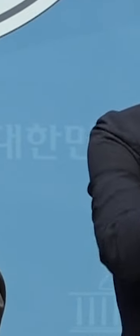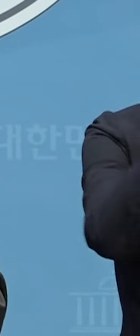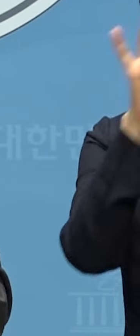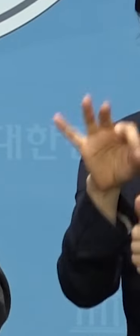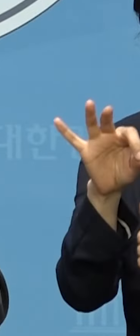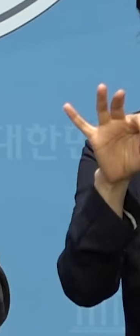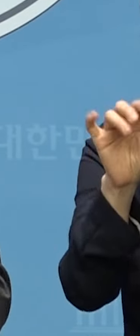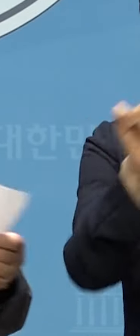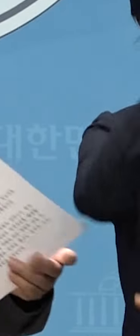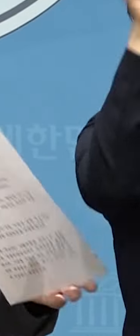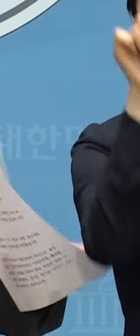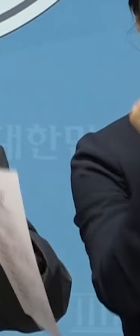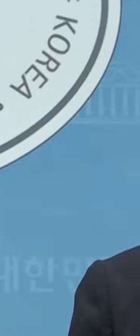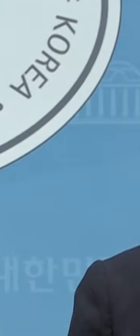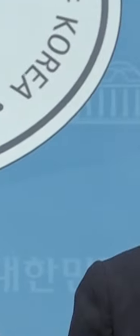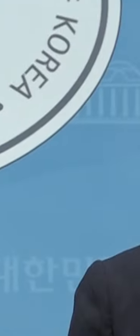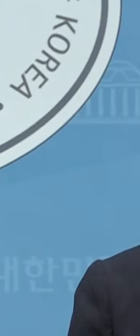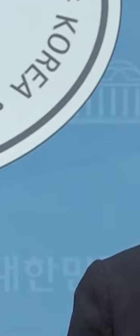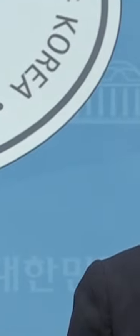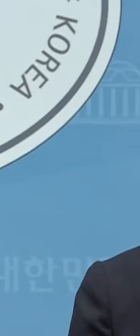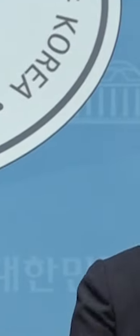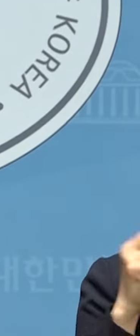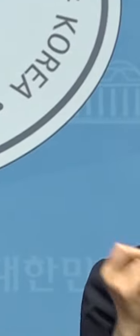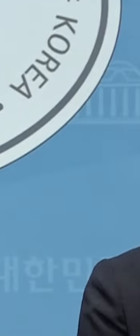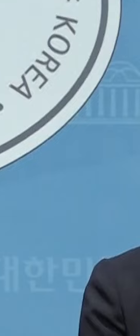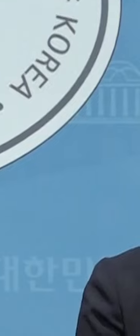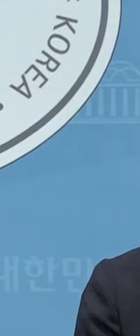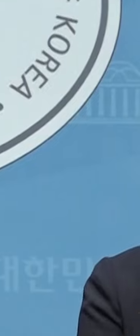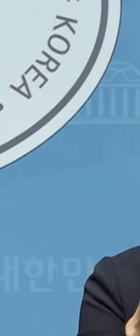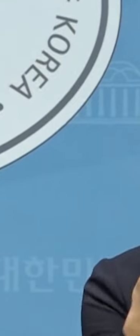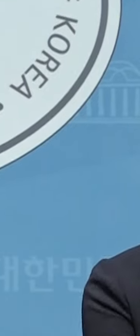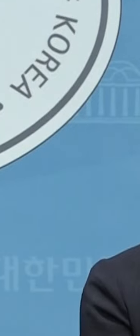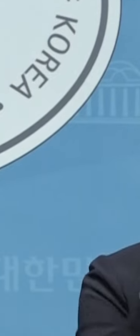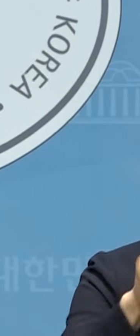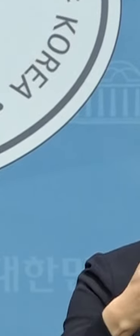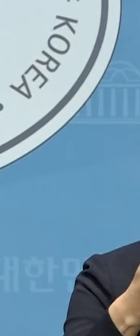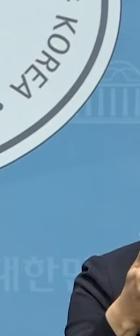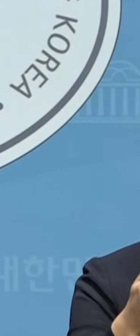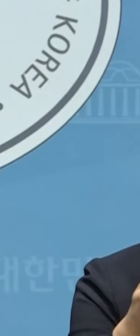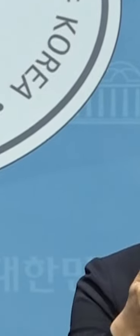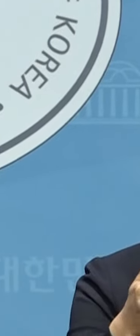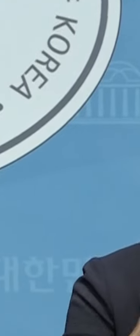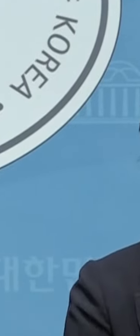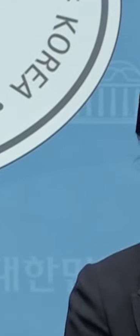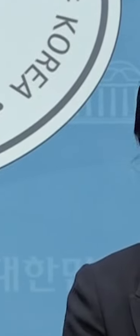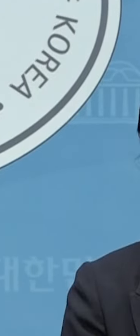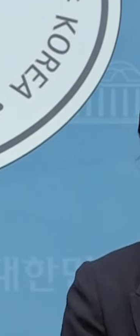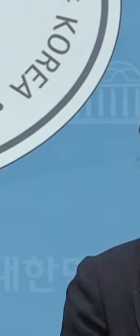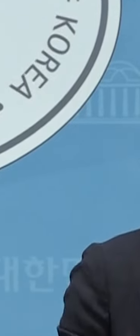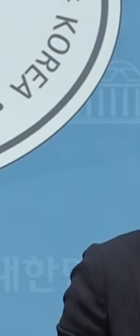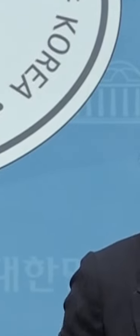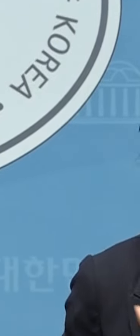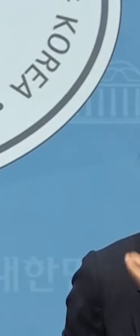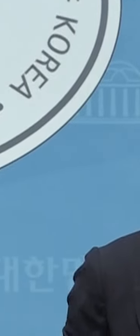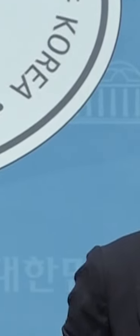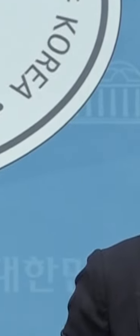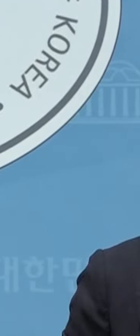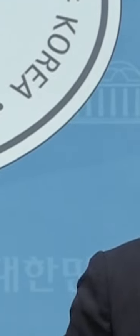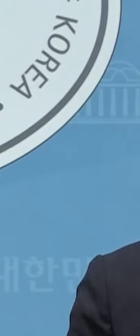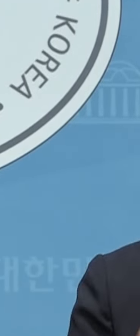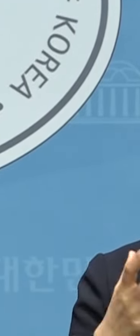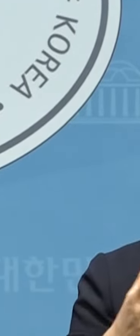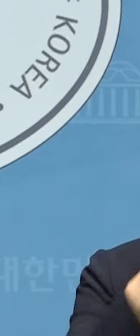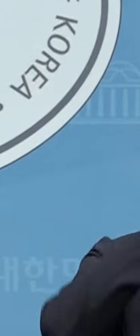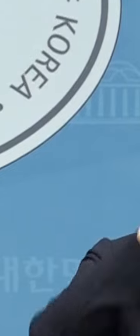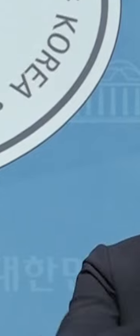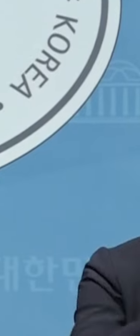적당한지 의문입니다 게다가 김용현 후보자는 대통령실 졸속 이전을 주도하며 나라 돈을